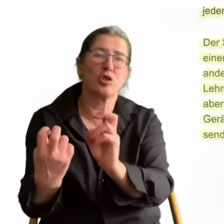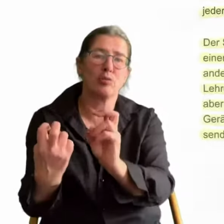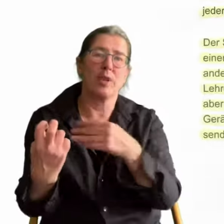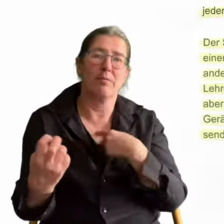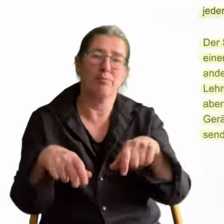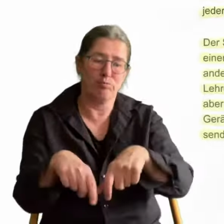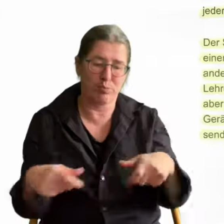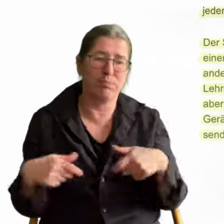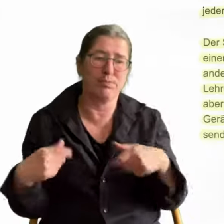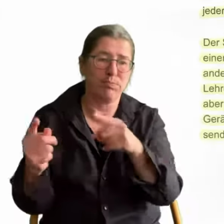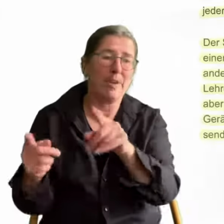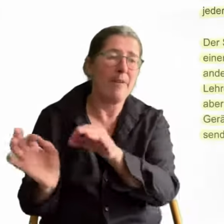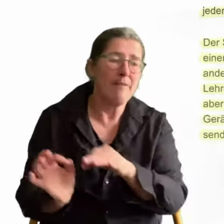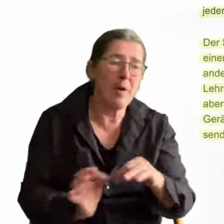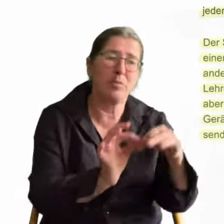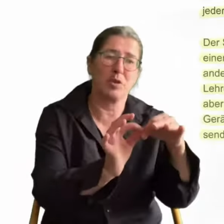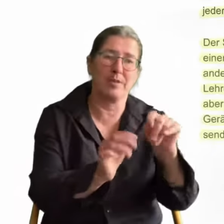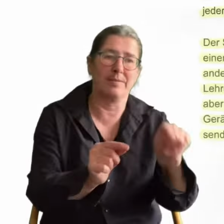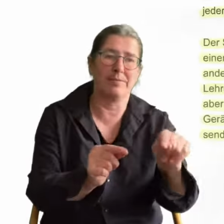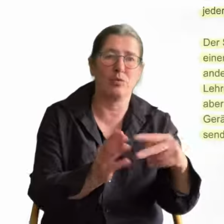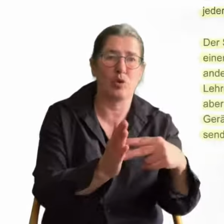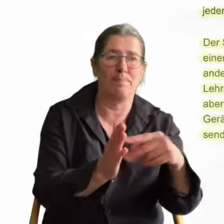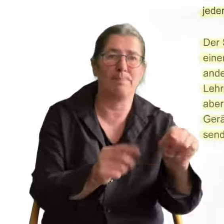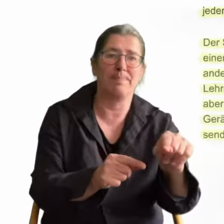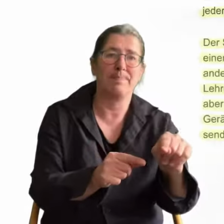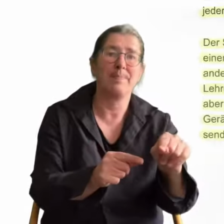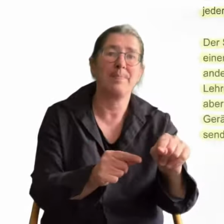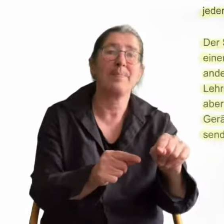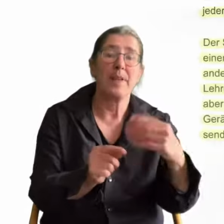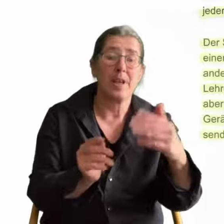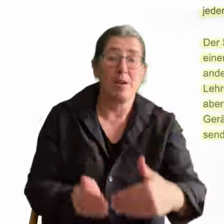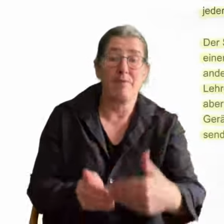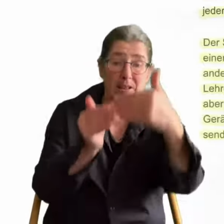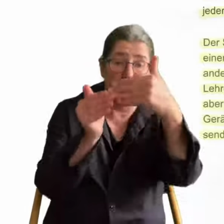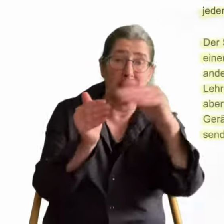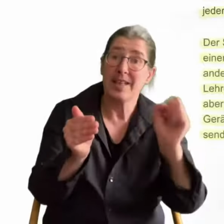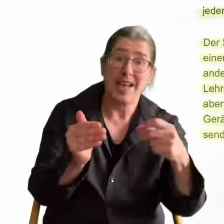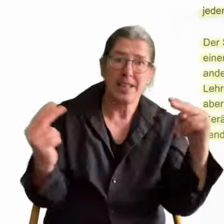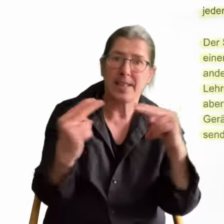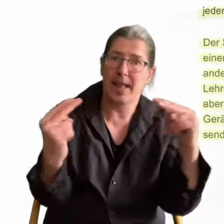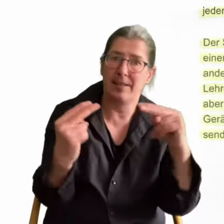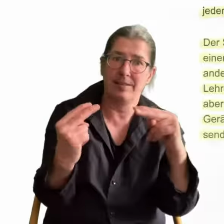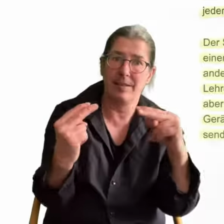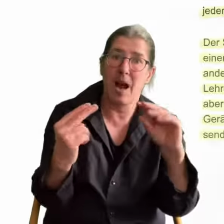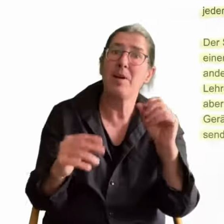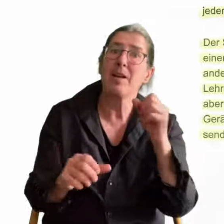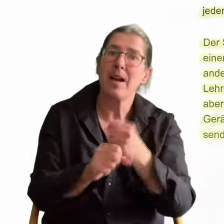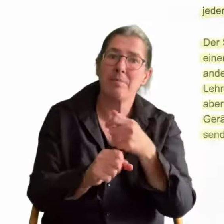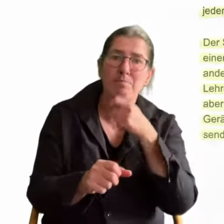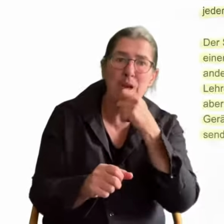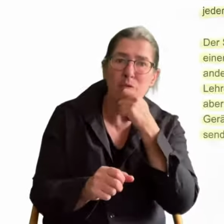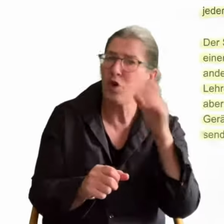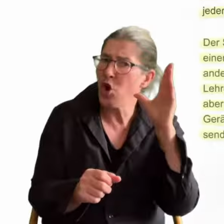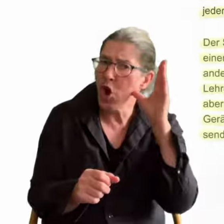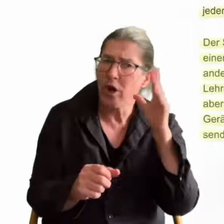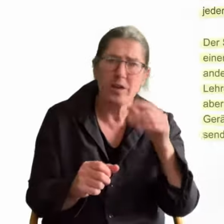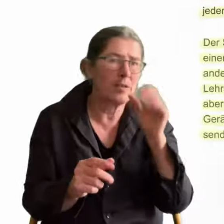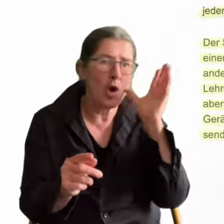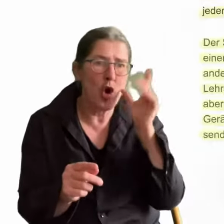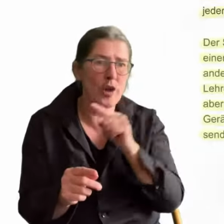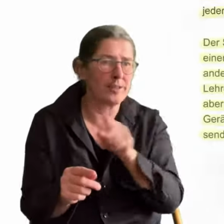mit der anlage des lehrers verbunden ist zwischen den beiden räumen war eine wand man konnte sich nicht sehen aber man konnte sich über mikrofone hören